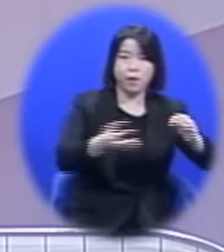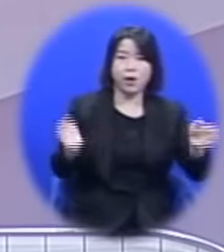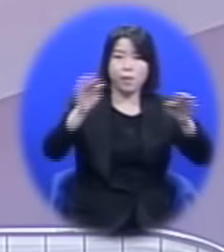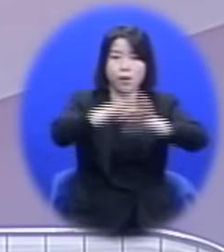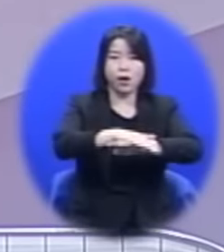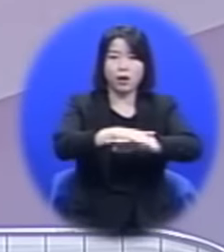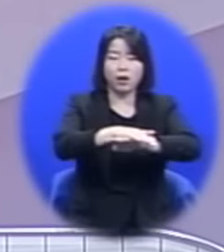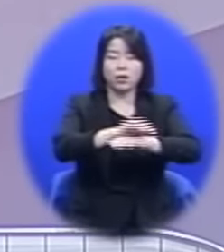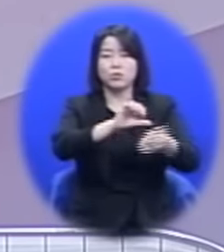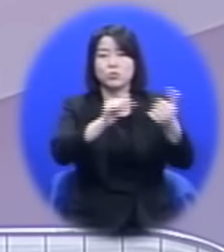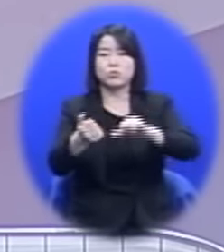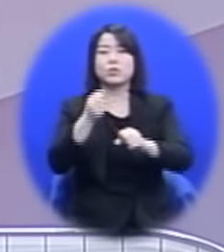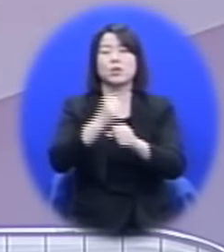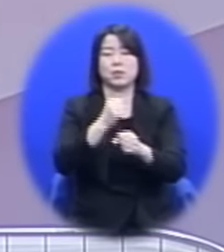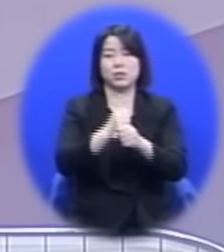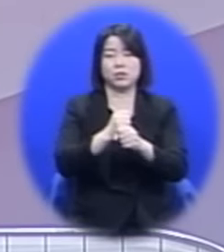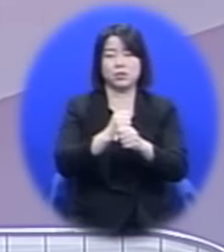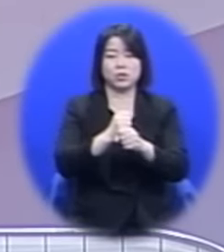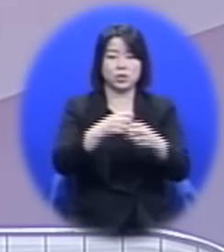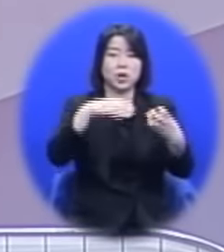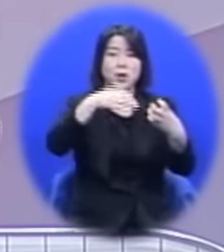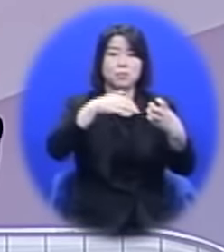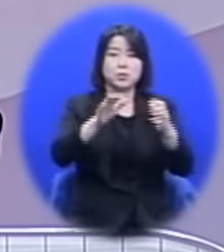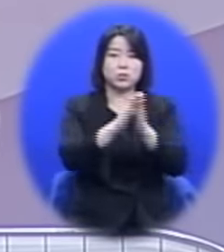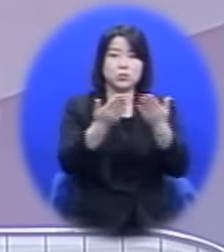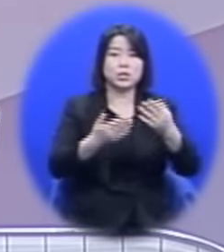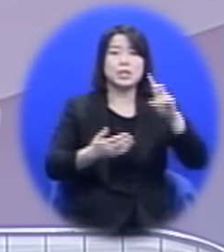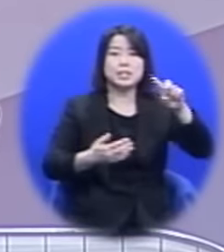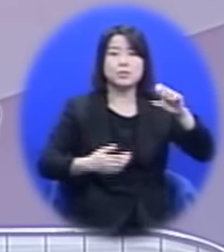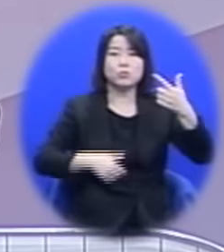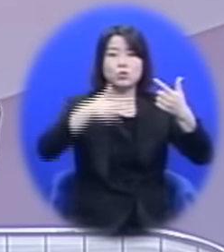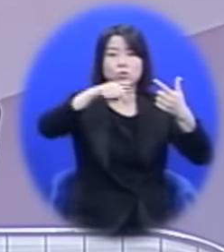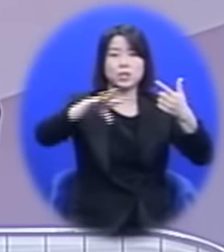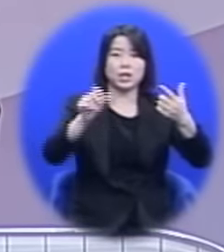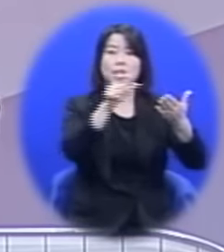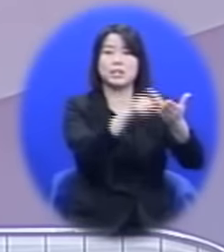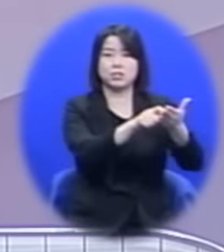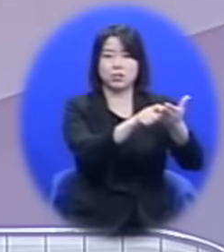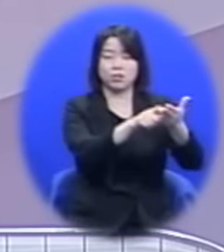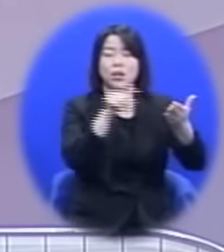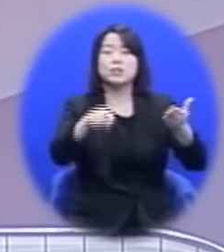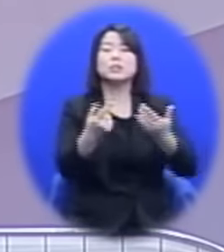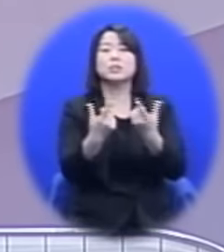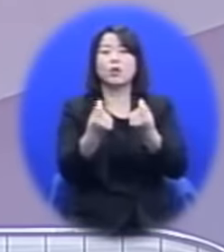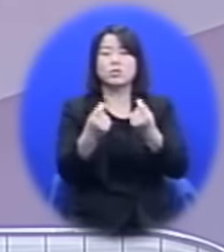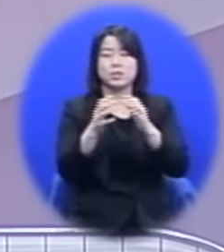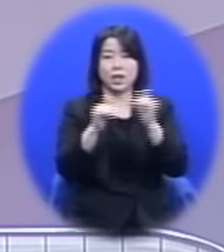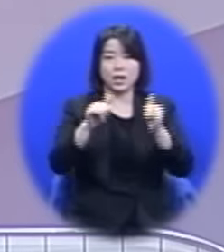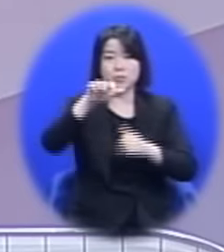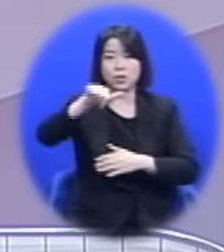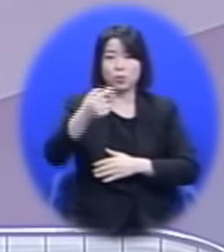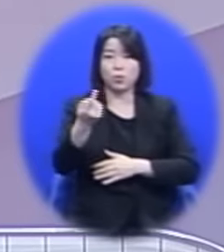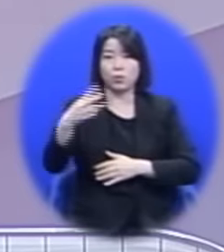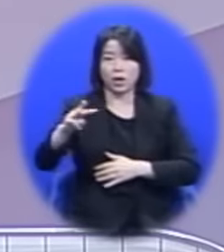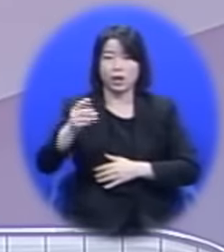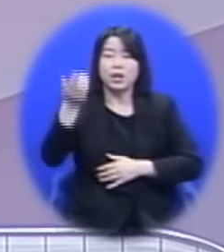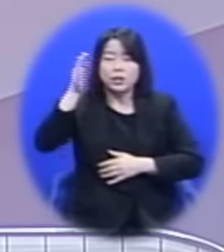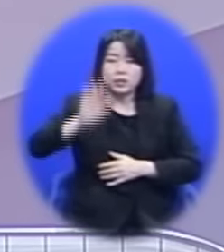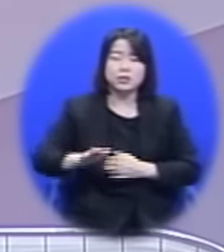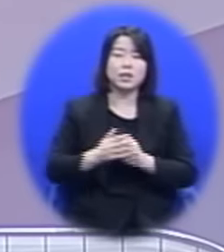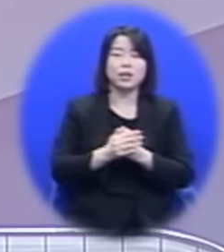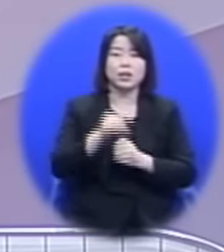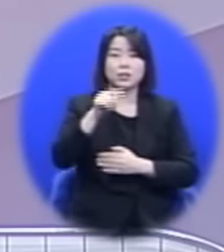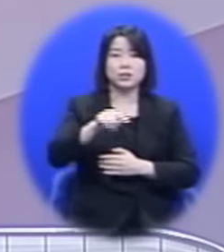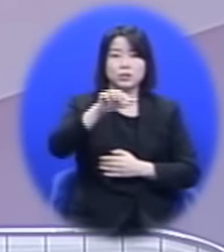사건이 민수기 16장에 나옵니다. 그랬던 사람이 고라예요. 그런데 성경에 보면 하나님이 고라를